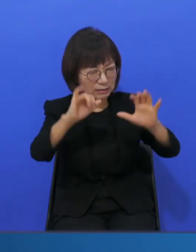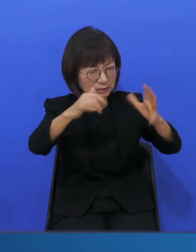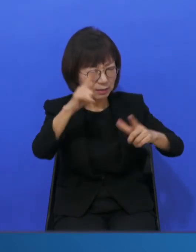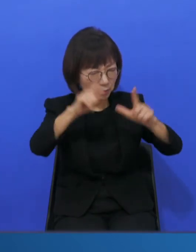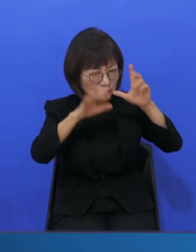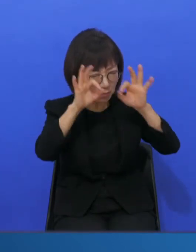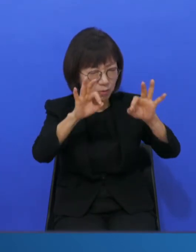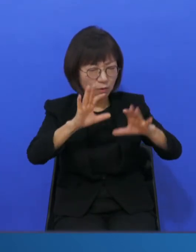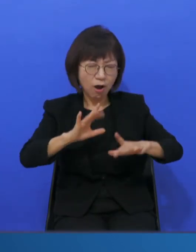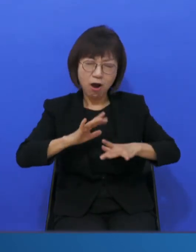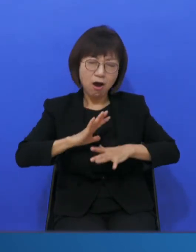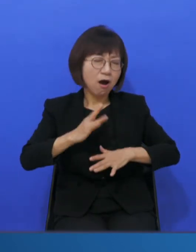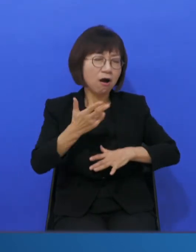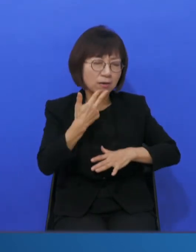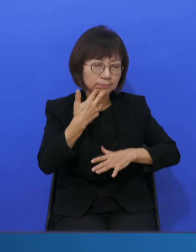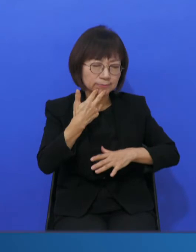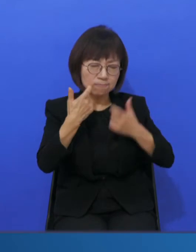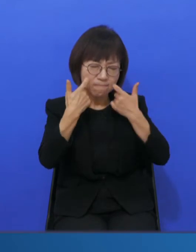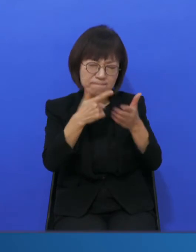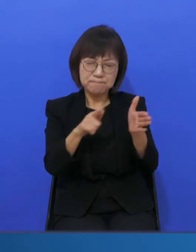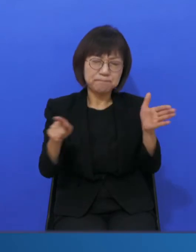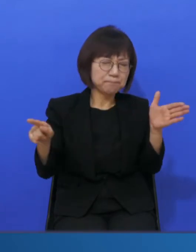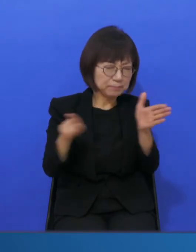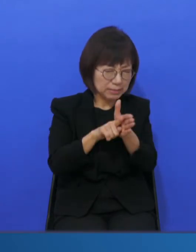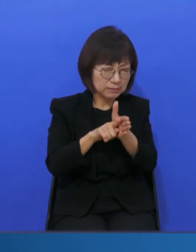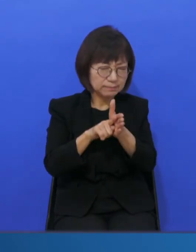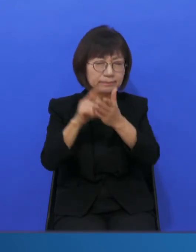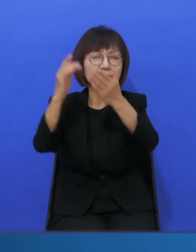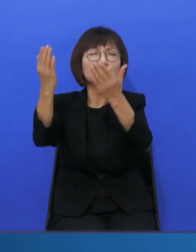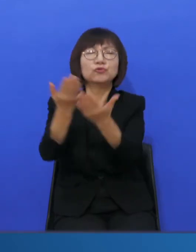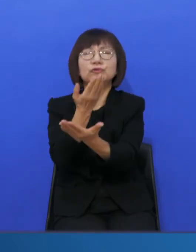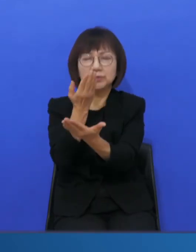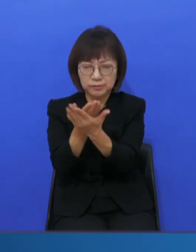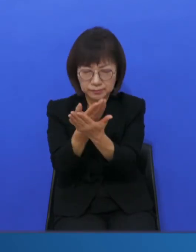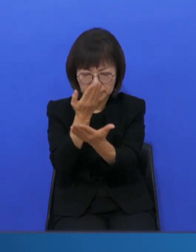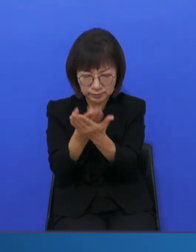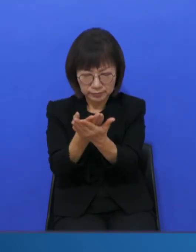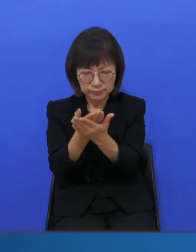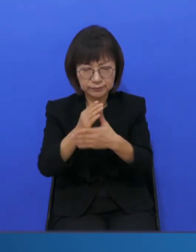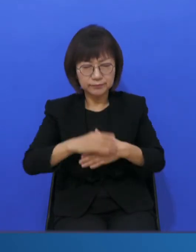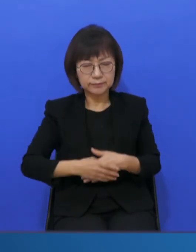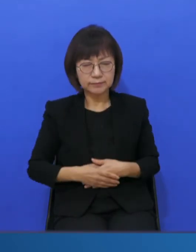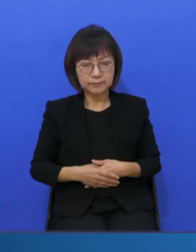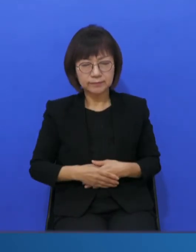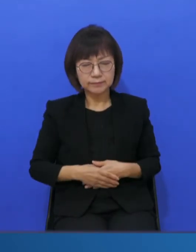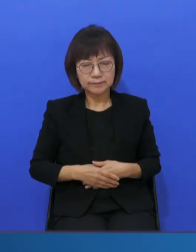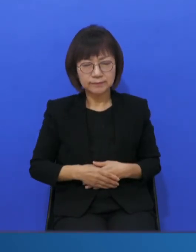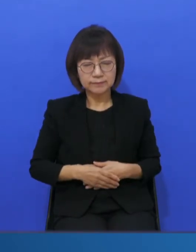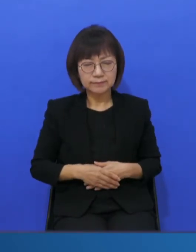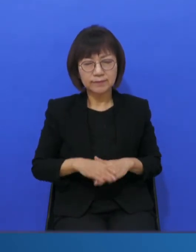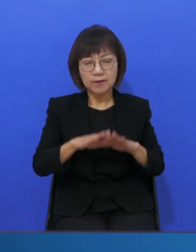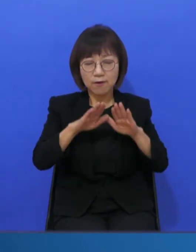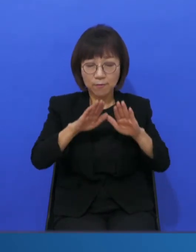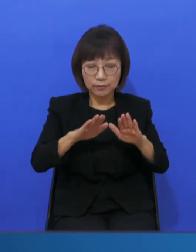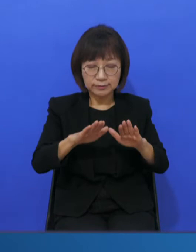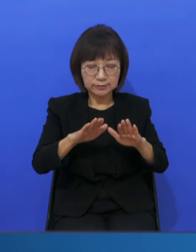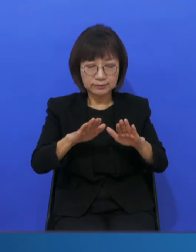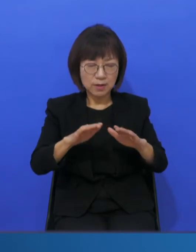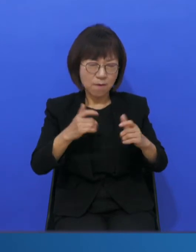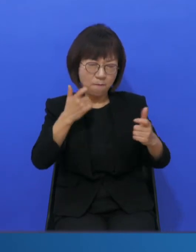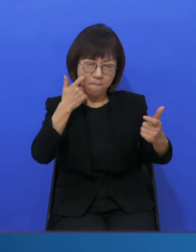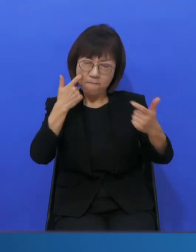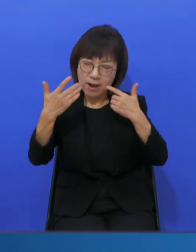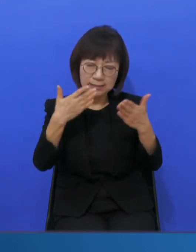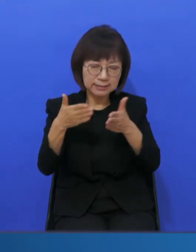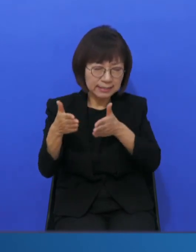두려워하지 않는 믿음을 허락해 주옵소서. Allow us the faith to not be afraid of this world that we must save. 오늘 확실한 길을